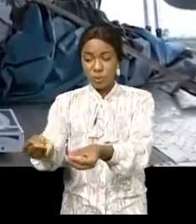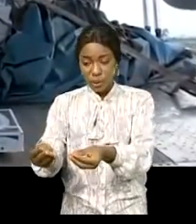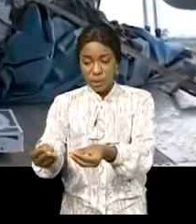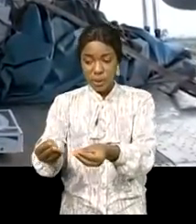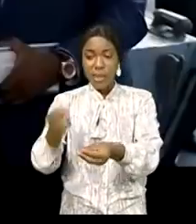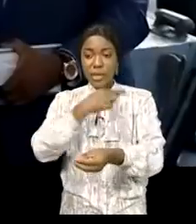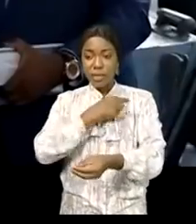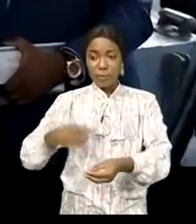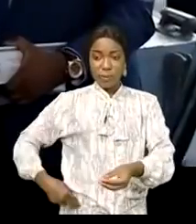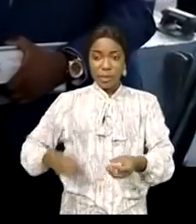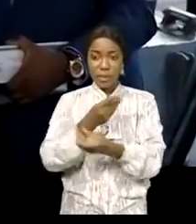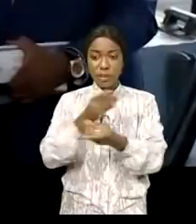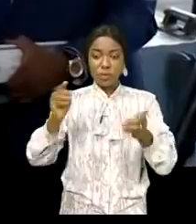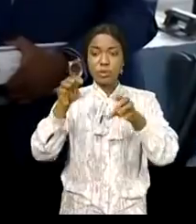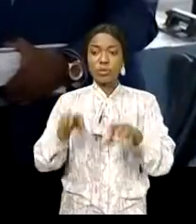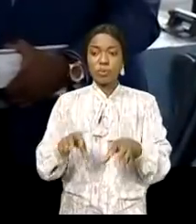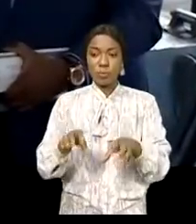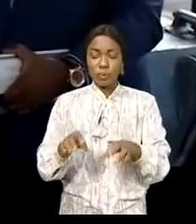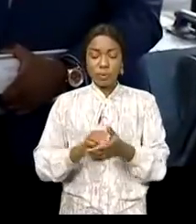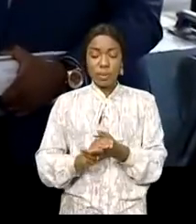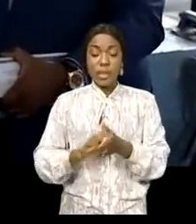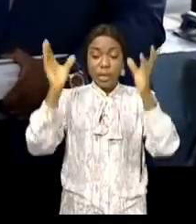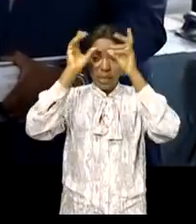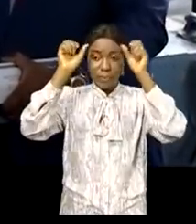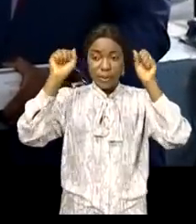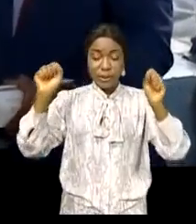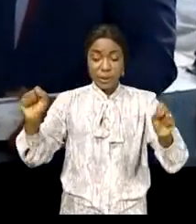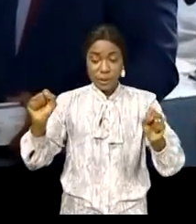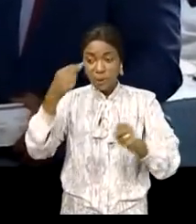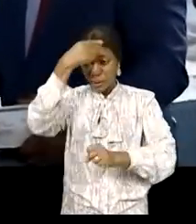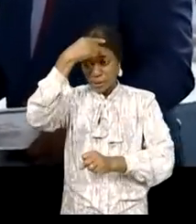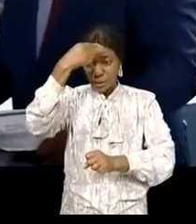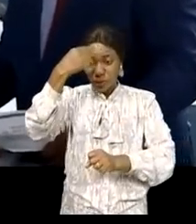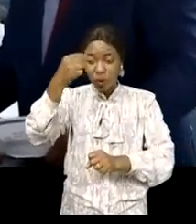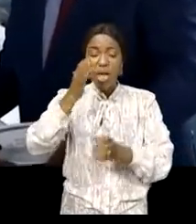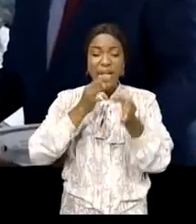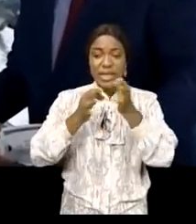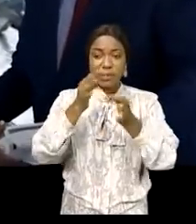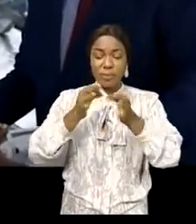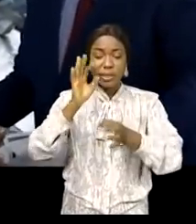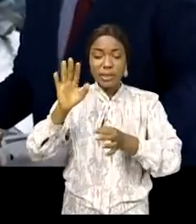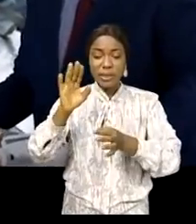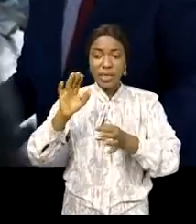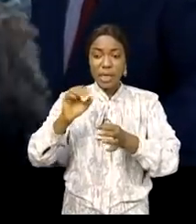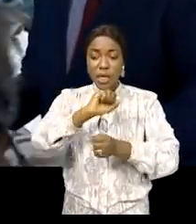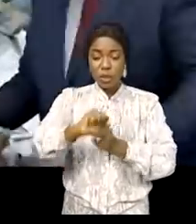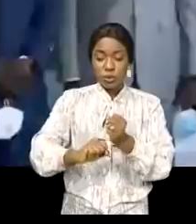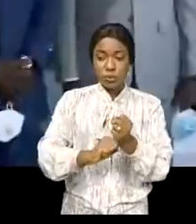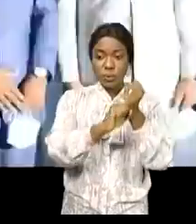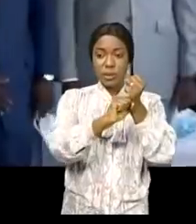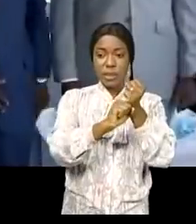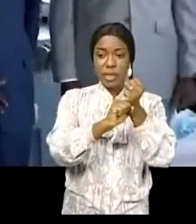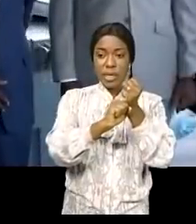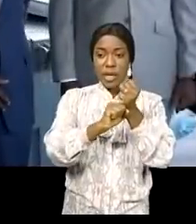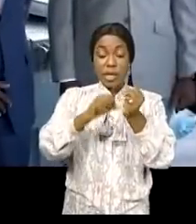du Congo. Par ces gestes, le président Denis Sassou Nguesso a voulu exprimer sa solidarité à son homologue et frère